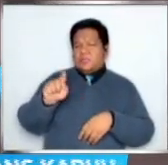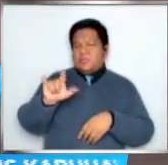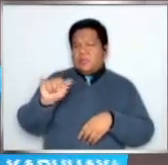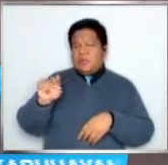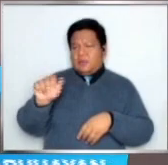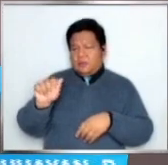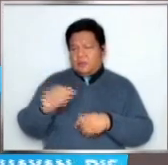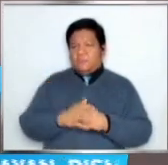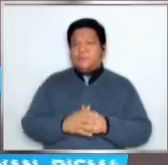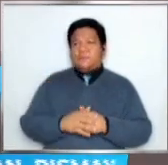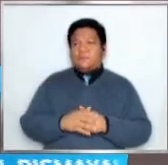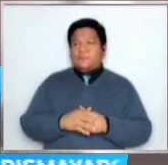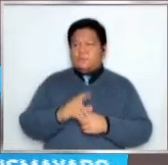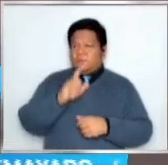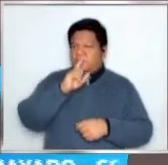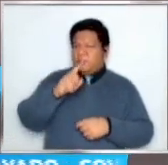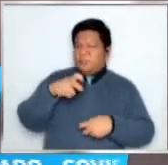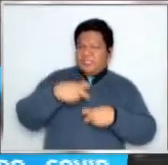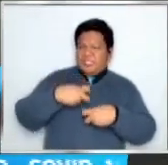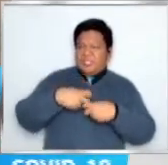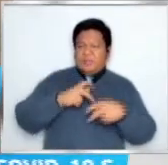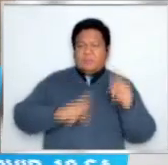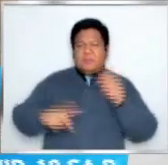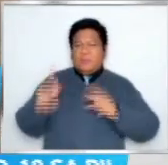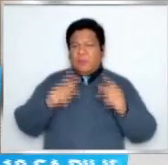pagdaan ang mga residente sa lugar.